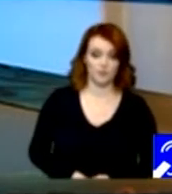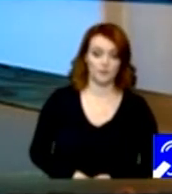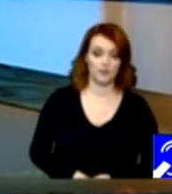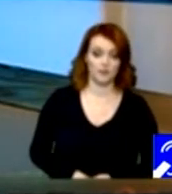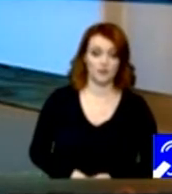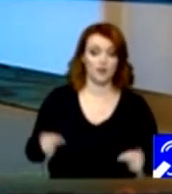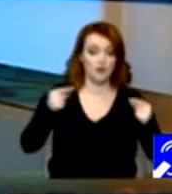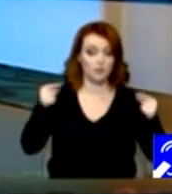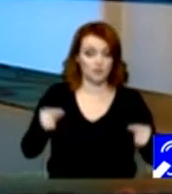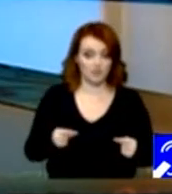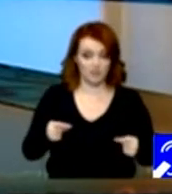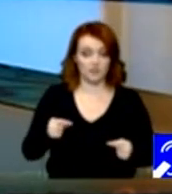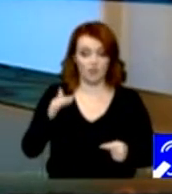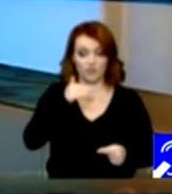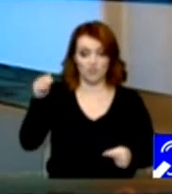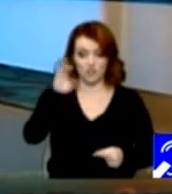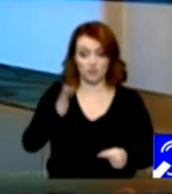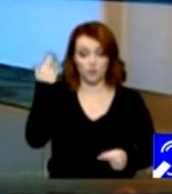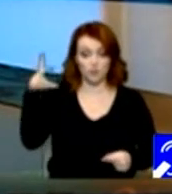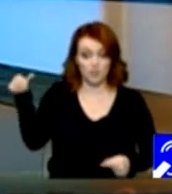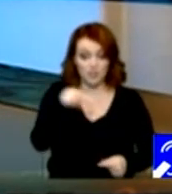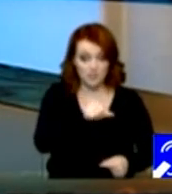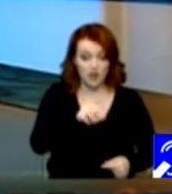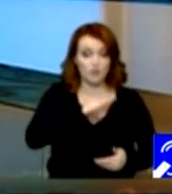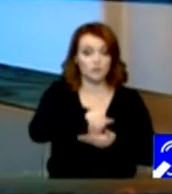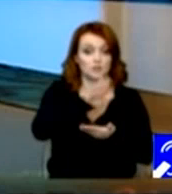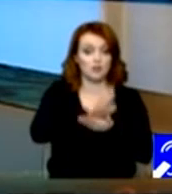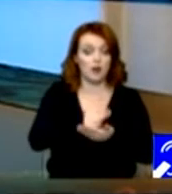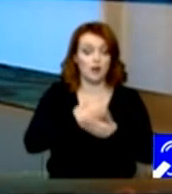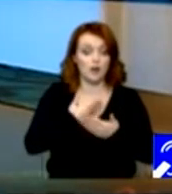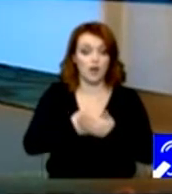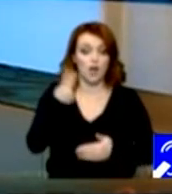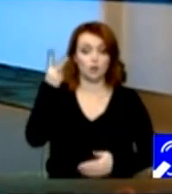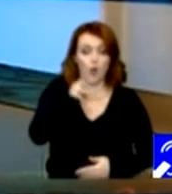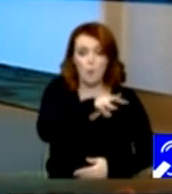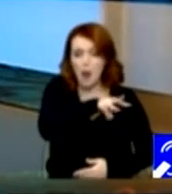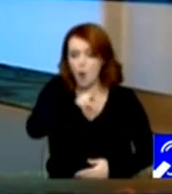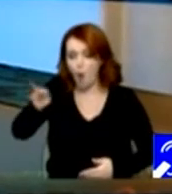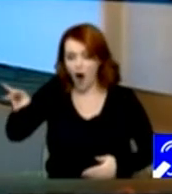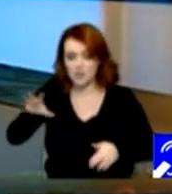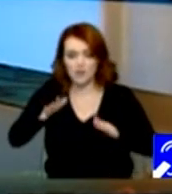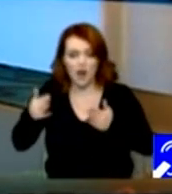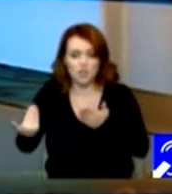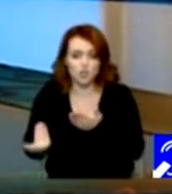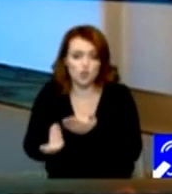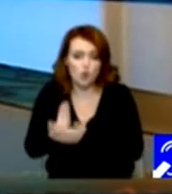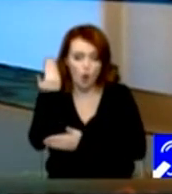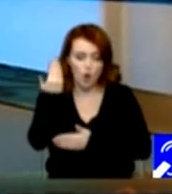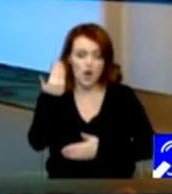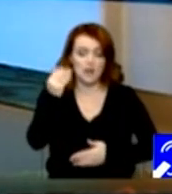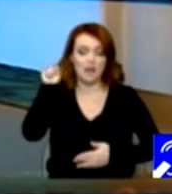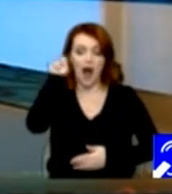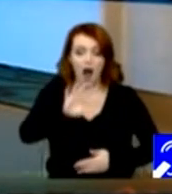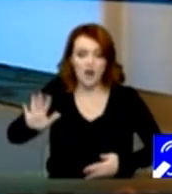potrivit acestuia Doar săptămâna trecută au fost înregistrate aproape două milioane de cazuri noi în Europa și Asia Centrală